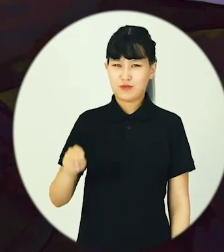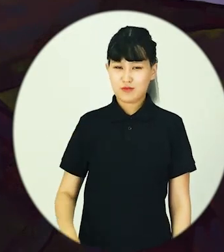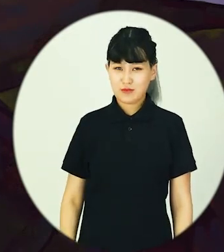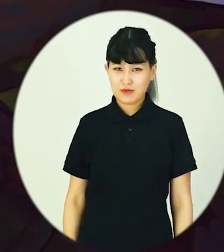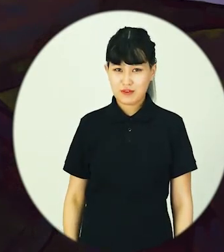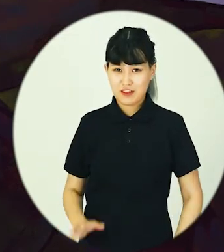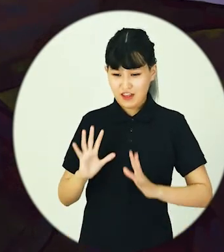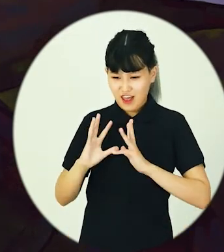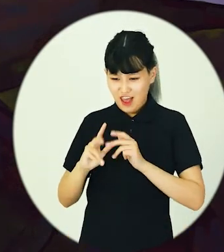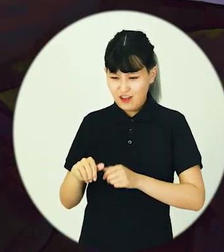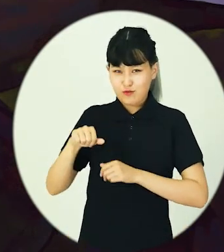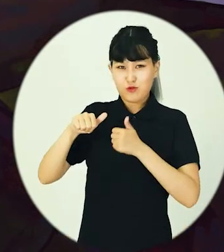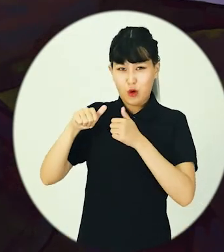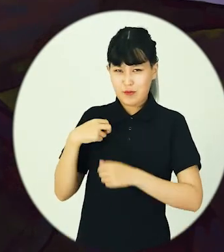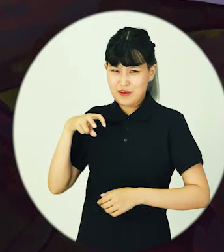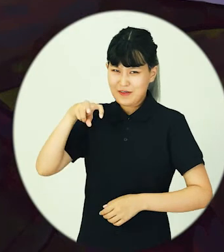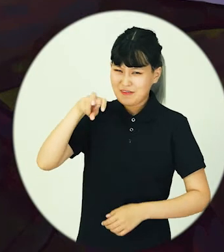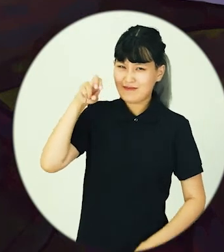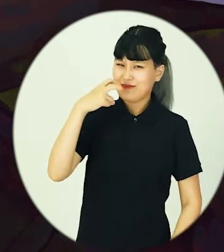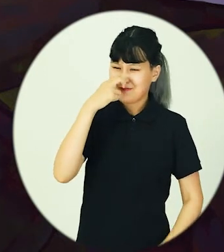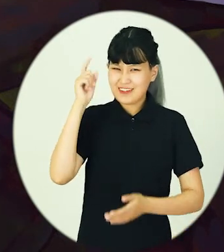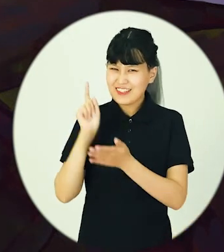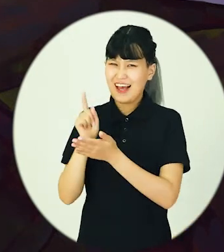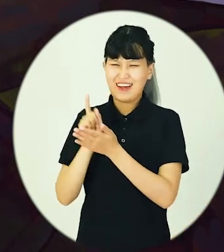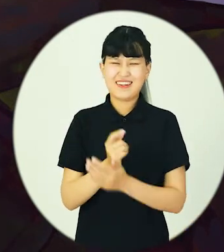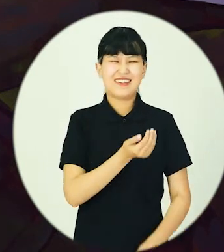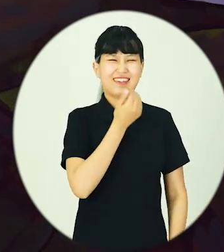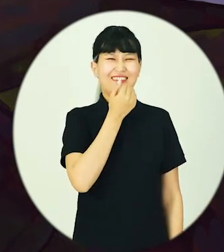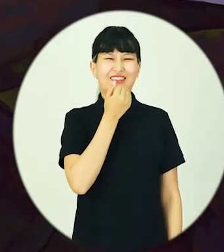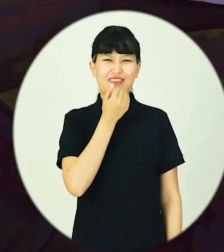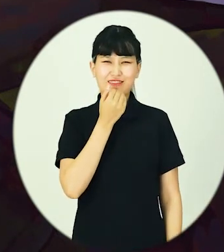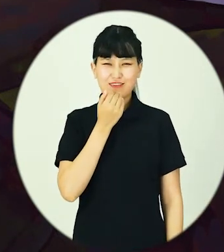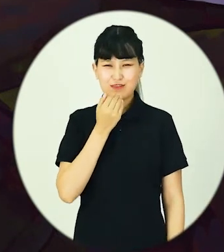Тийм ээ. Одоо би чамайг эдэгцэн савраараа манжиндэн да.